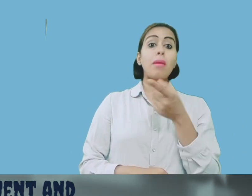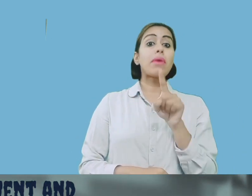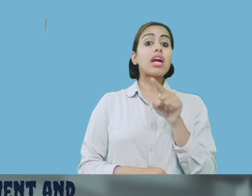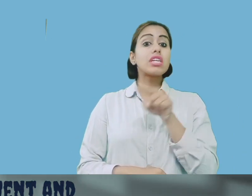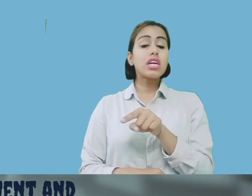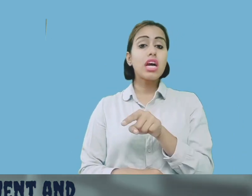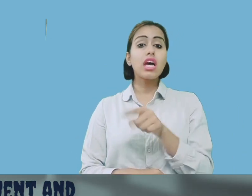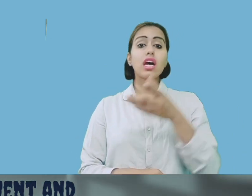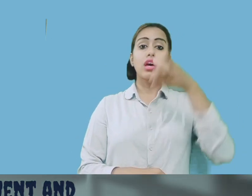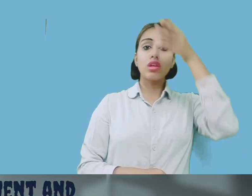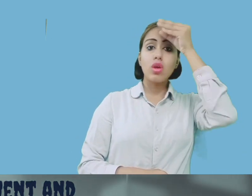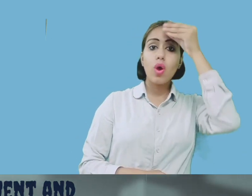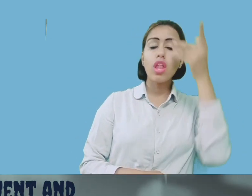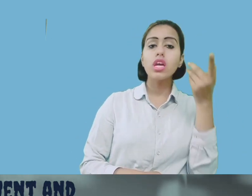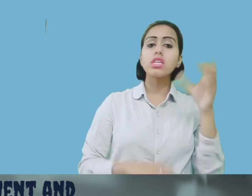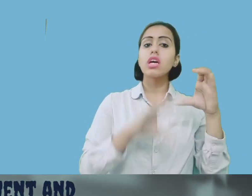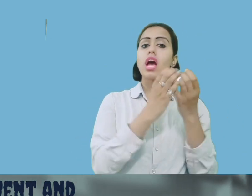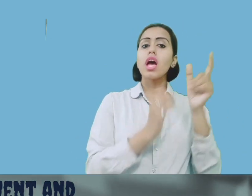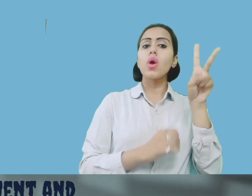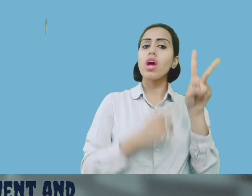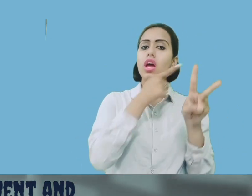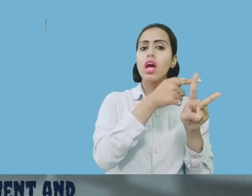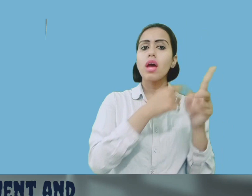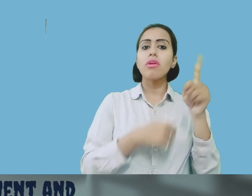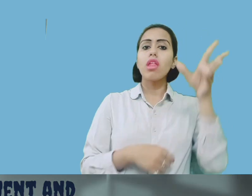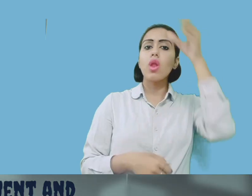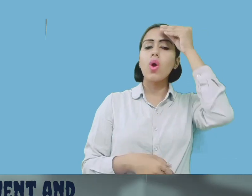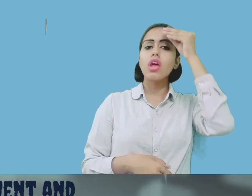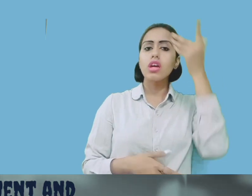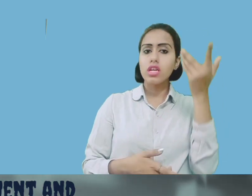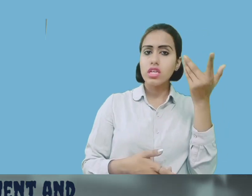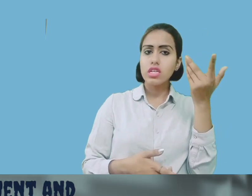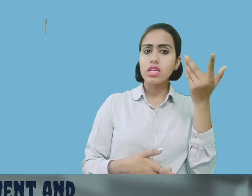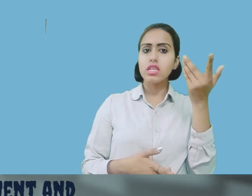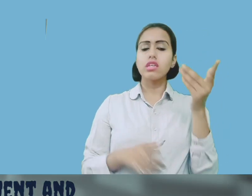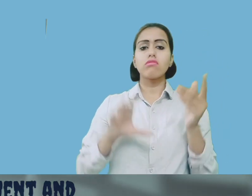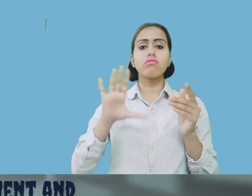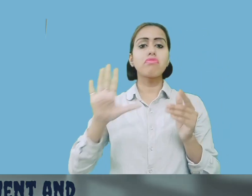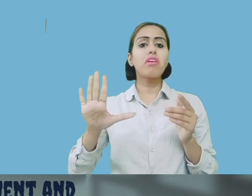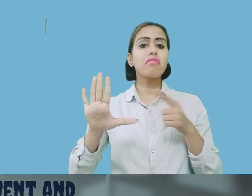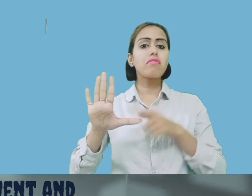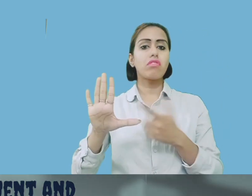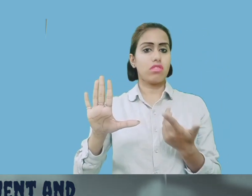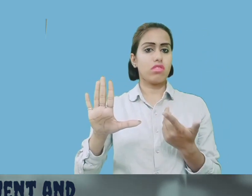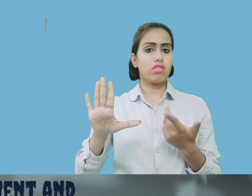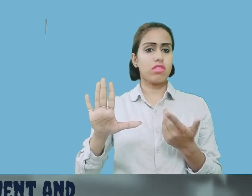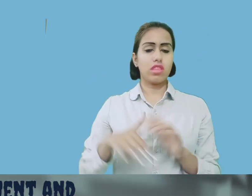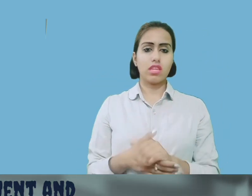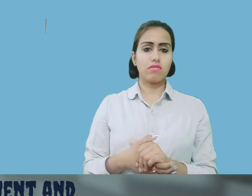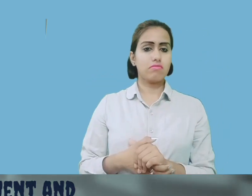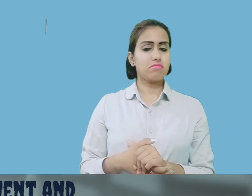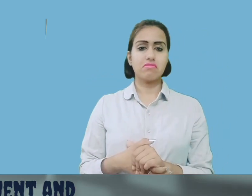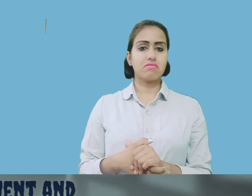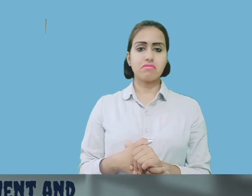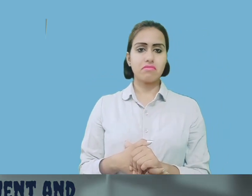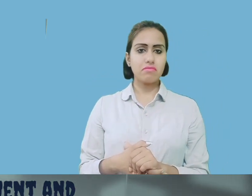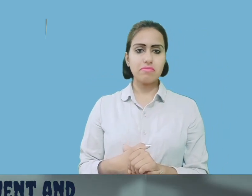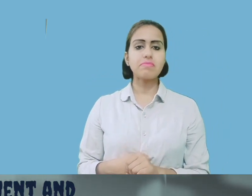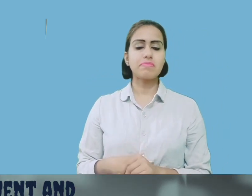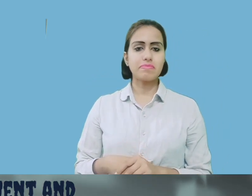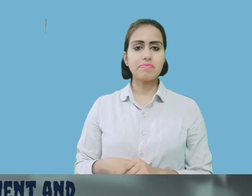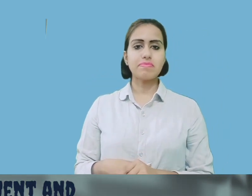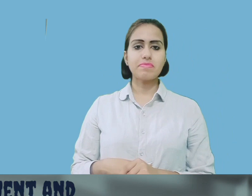संचालित हो जहाँ पे वास्तव में उनको जेन्युइन एजुकेशन दिया जाए और ट्रेंड जो टीचर्स